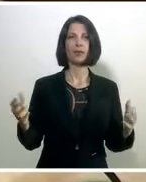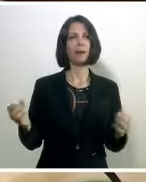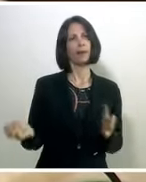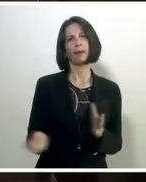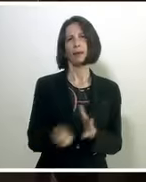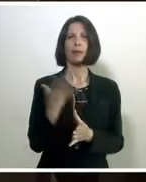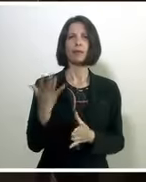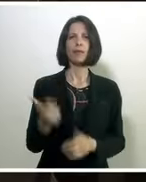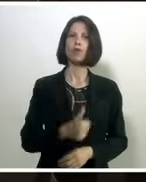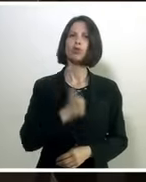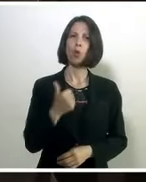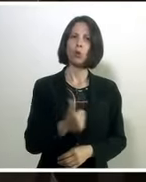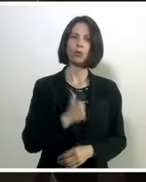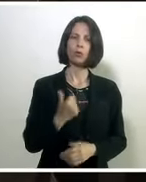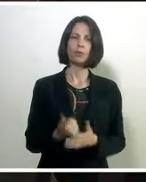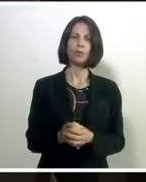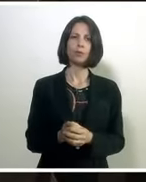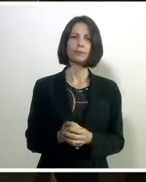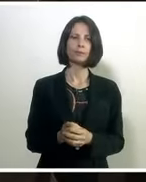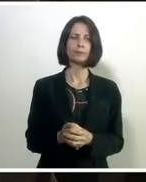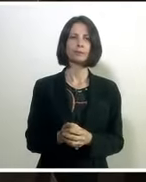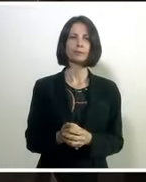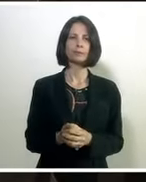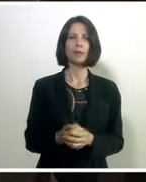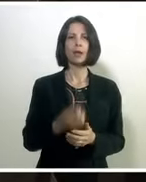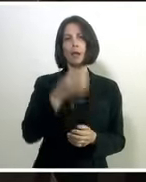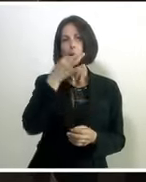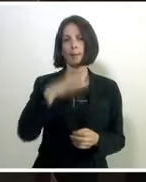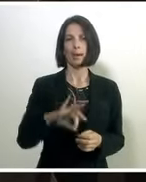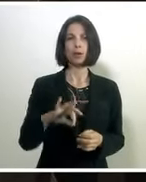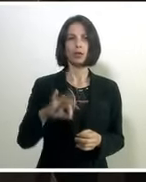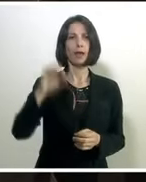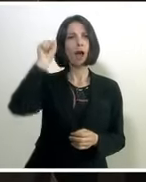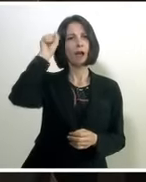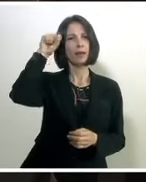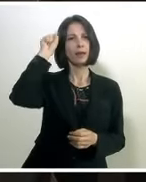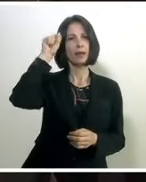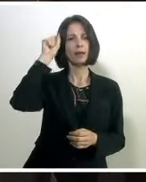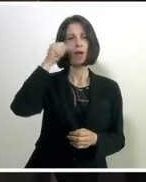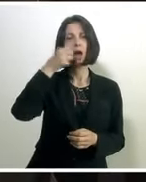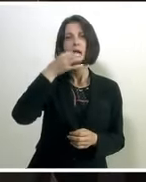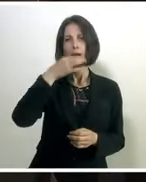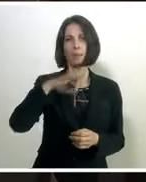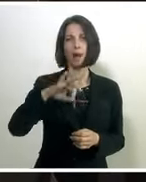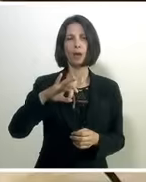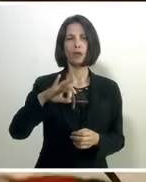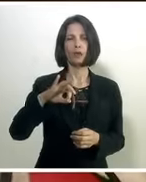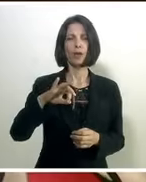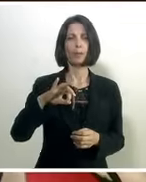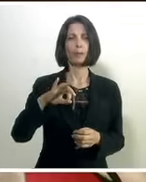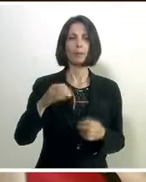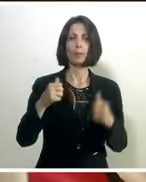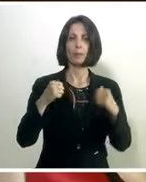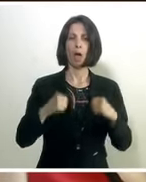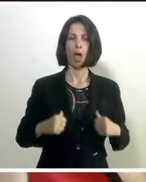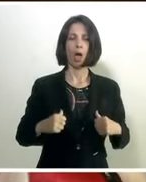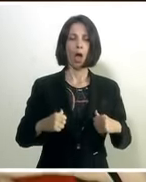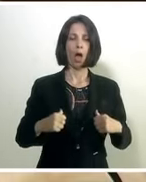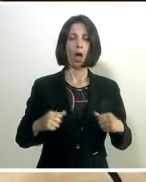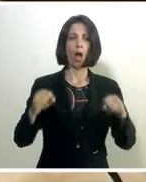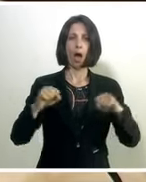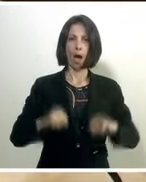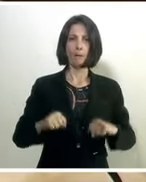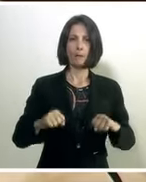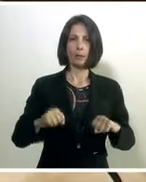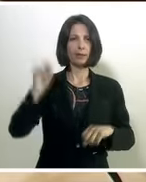solitudini tutte virtù che quest'isola riesce a scolpire nel tratto tipico dei suoi abitanti naturalmente